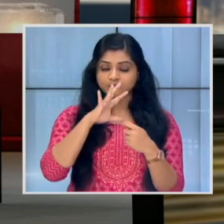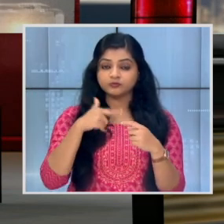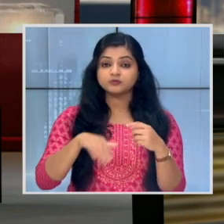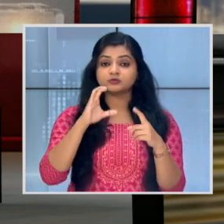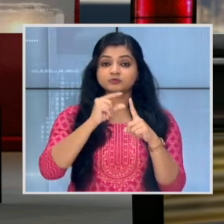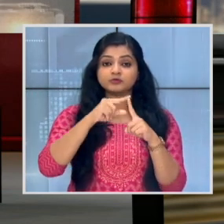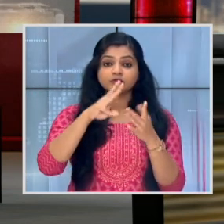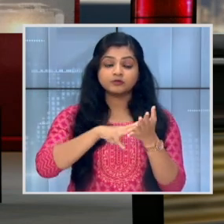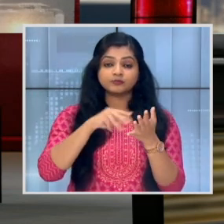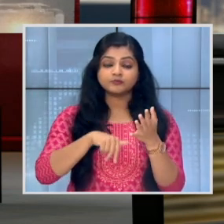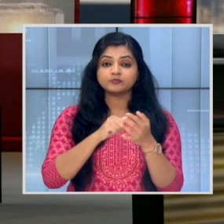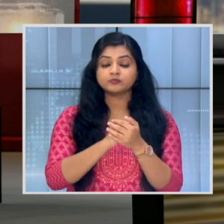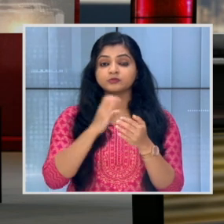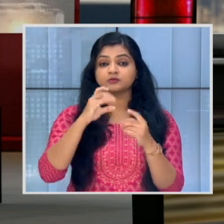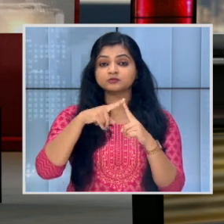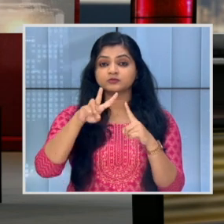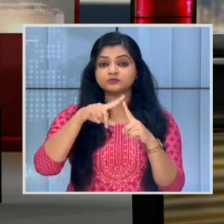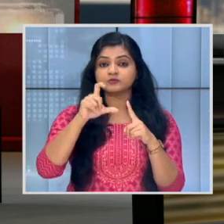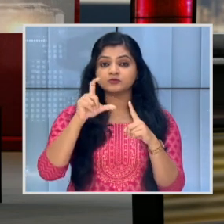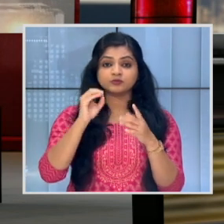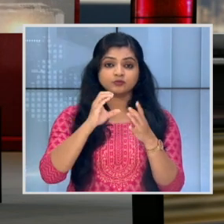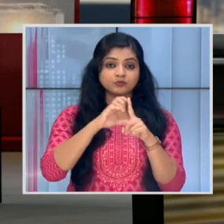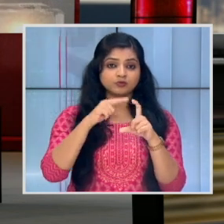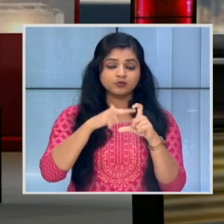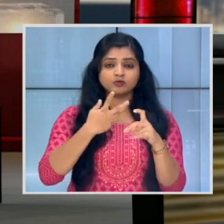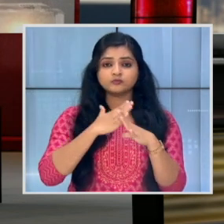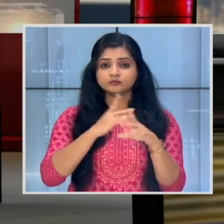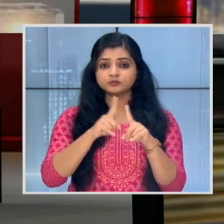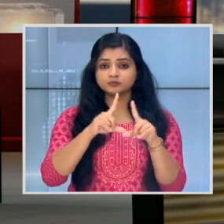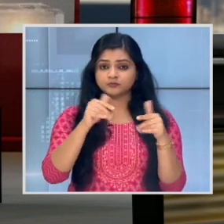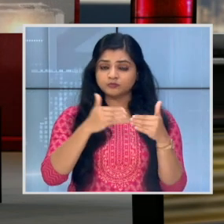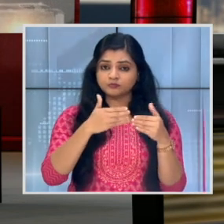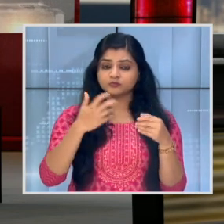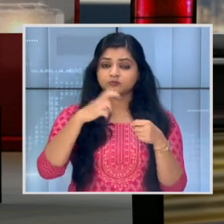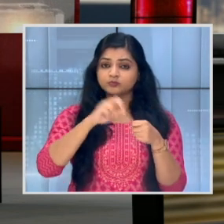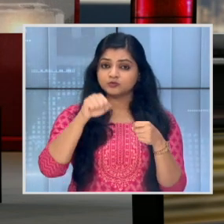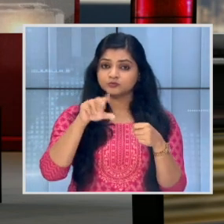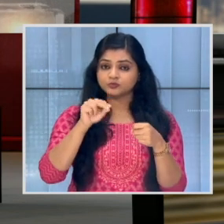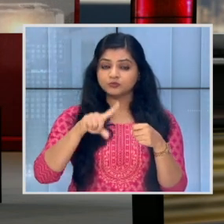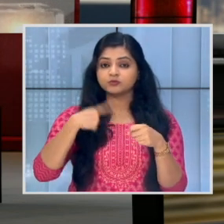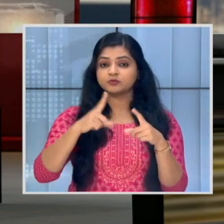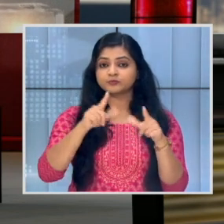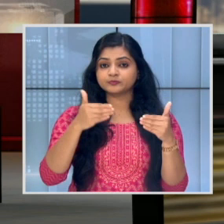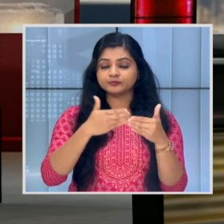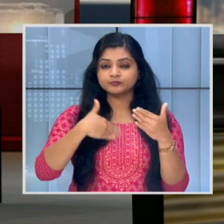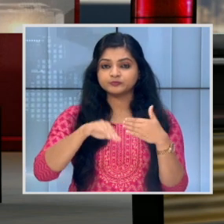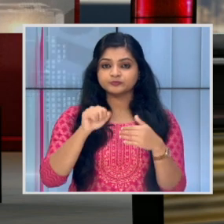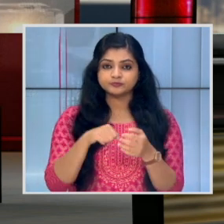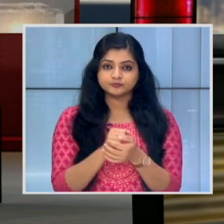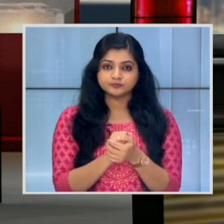CPIMന്റെ സിവിൽ കോഡ് വിരുദ്ധ സെമിനാറിൽ പങ്കെടുക്കണമോ എന്ന കാര്യത്തിൽ ഒരു തീരുമാനമെടുക്കേണ്ട ഘട്ടത്തിലേക്ക് എത്തുന്നു. നാളെ ഏതായാലും നേതൃയോഗം ചേരുകയാണ്